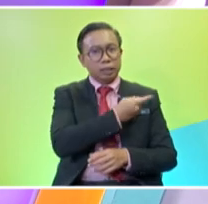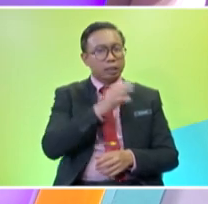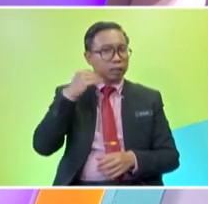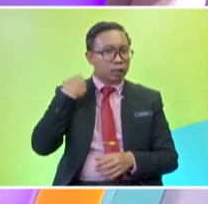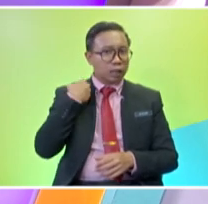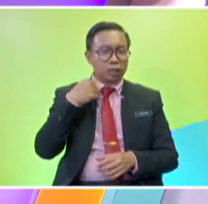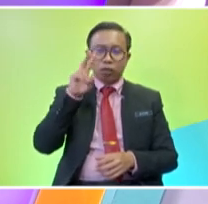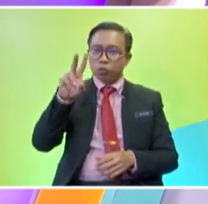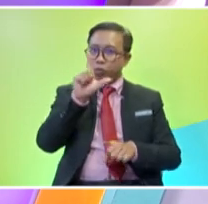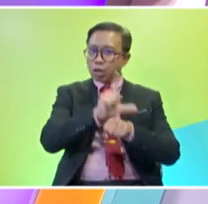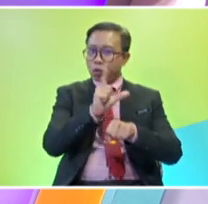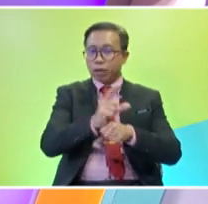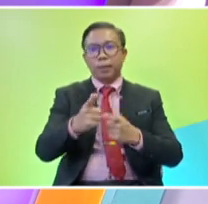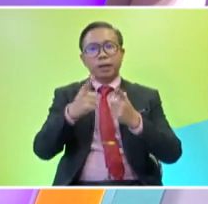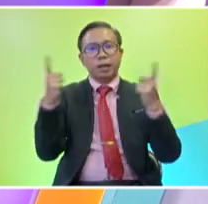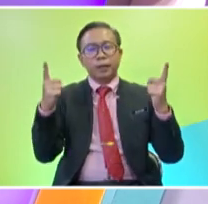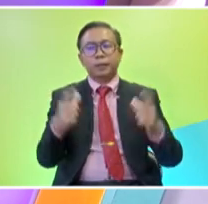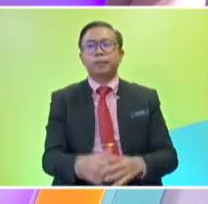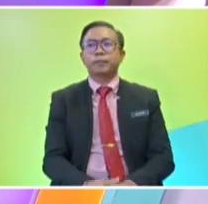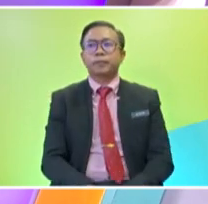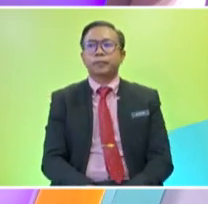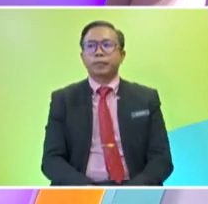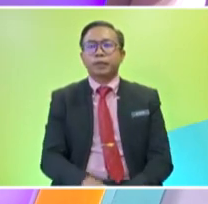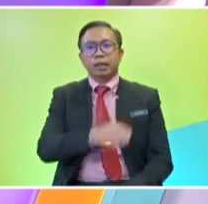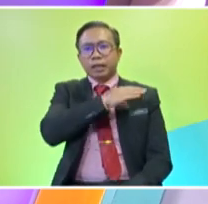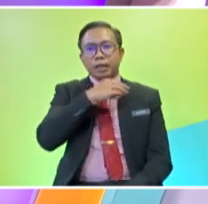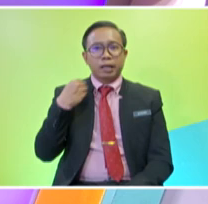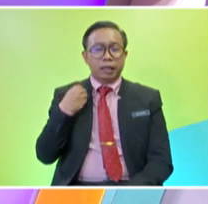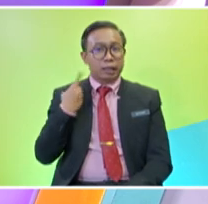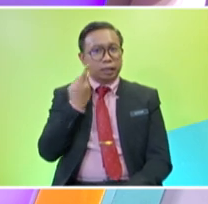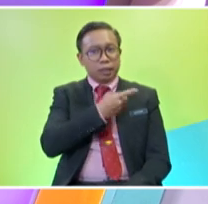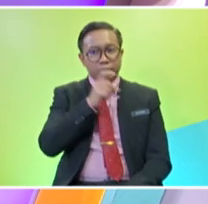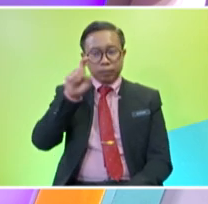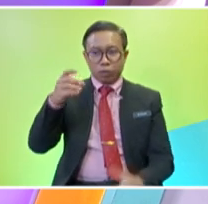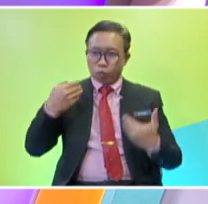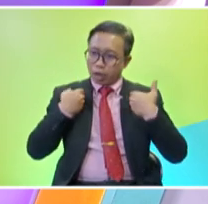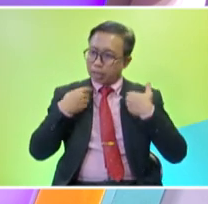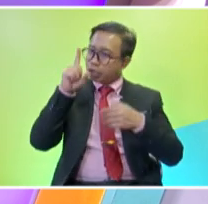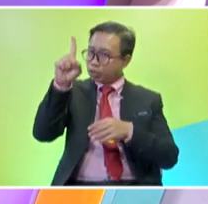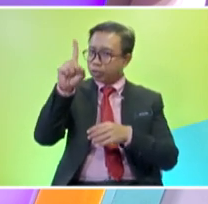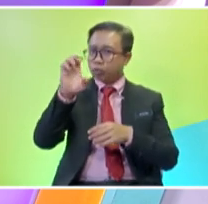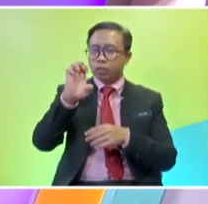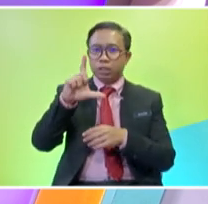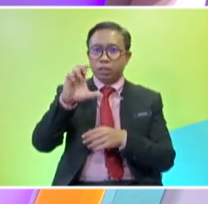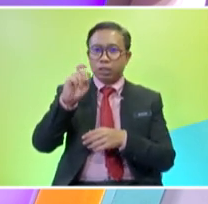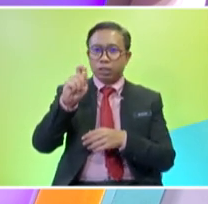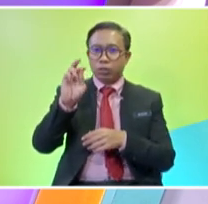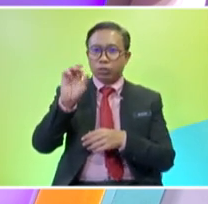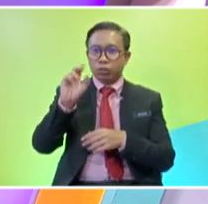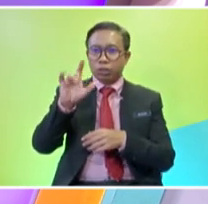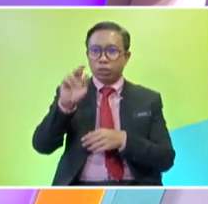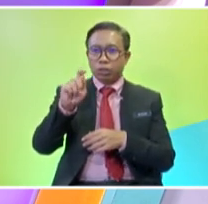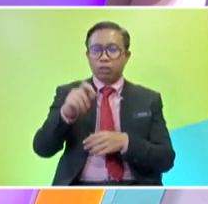dua logam berlainan dan kita perlu ada satu elektrolit dan satu